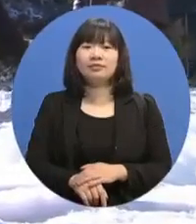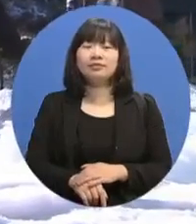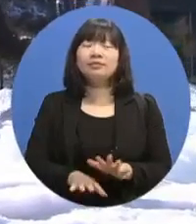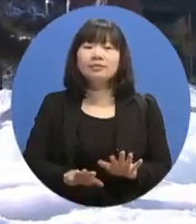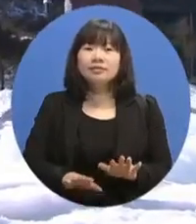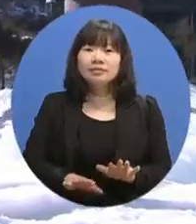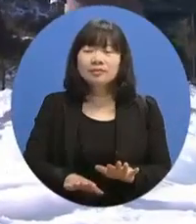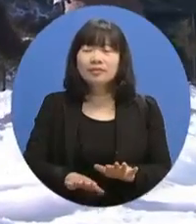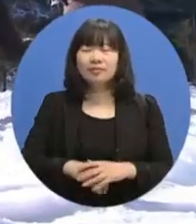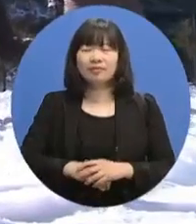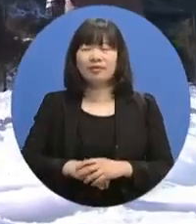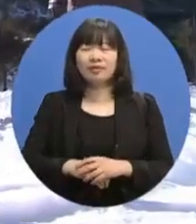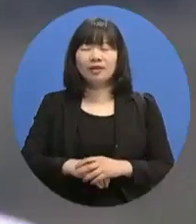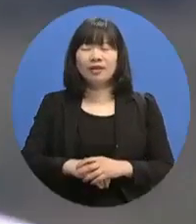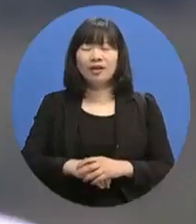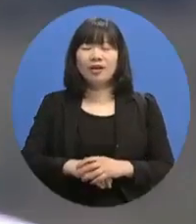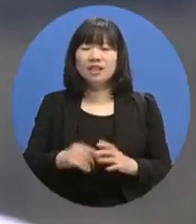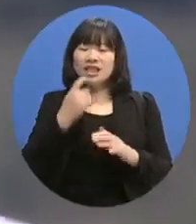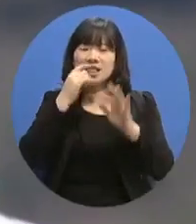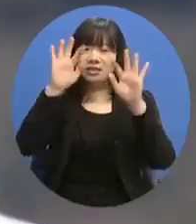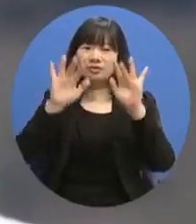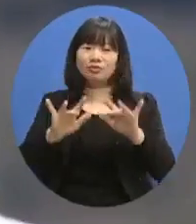한박한 눈싸움을 하고 난 고야네